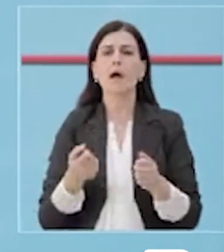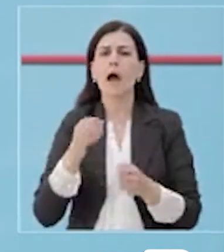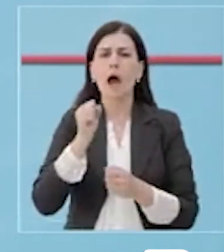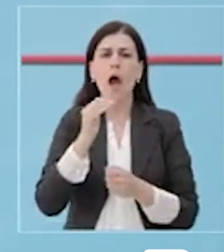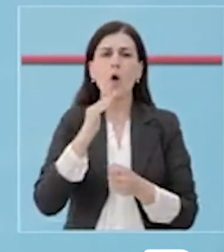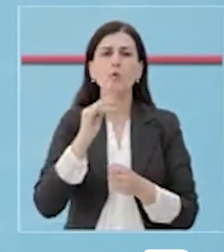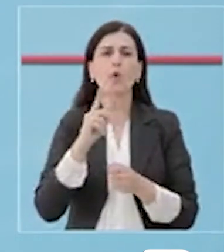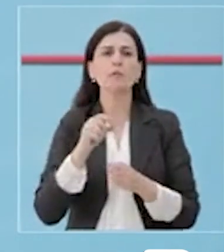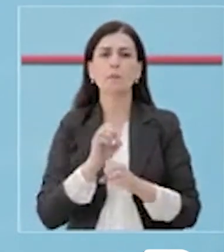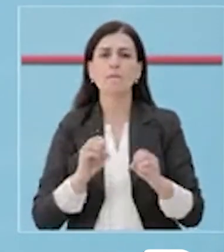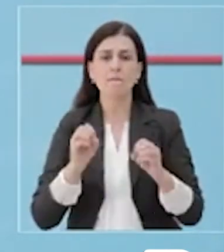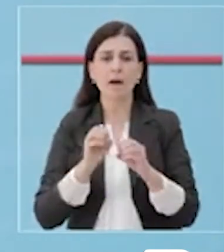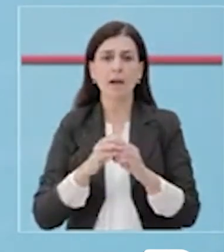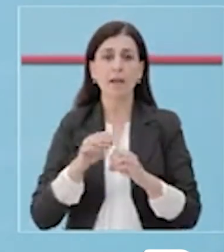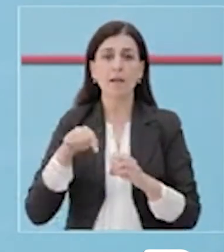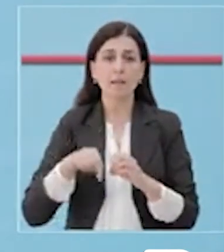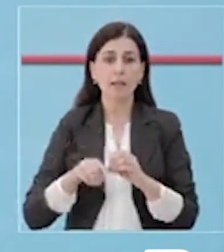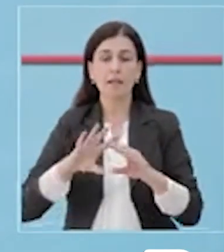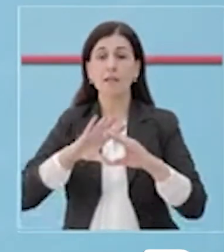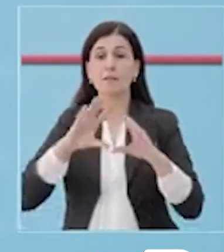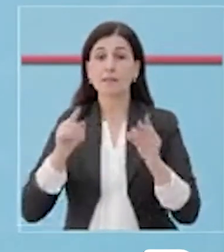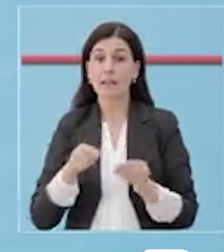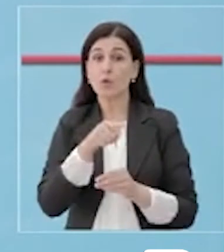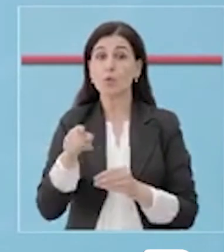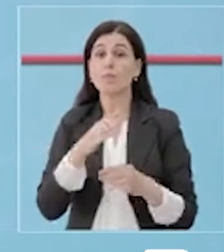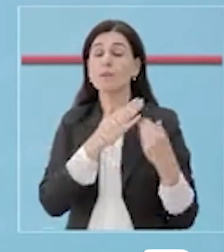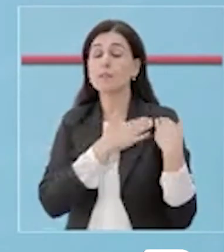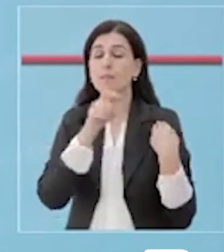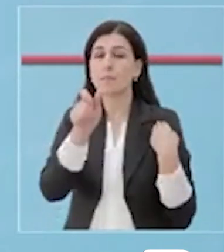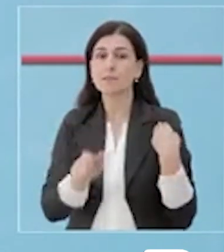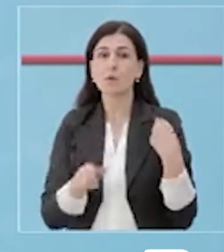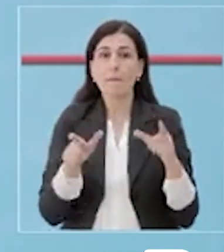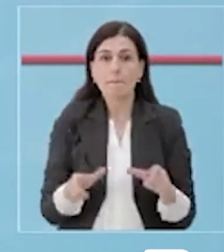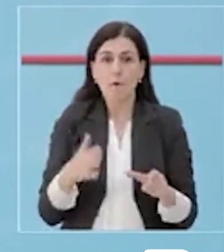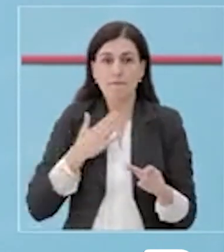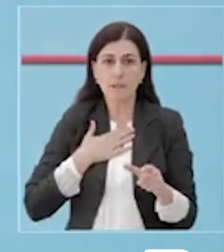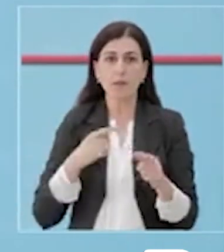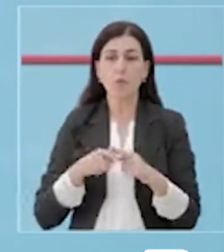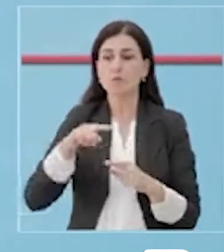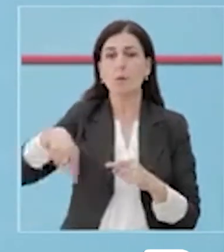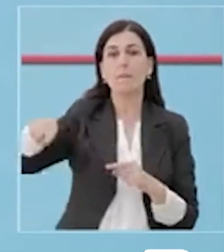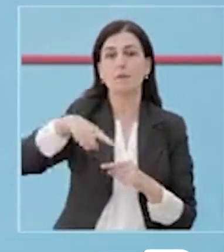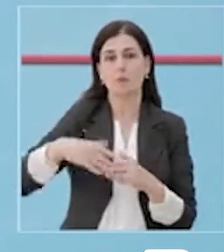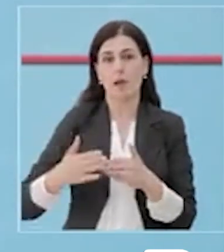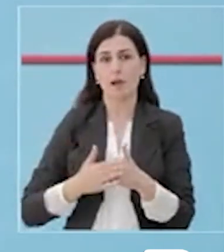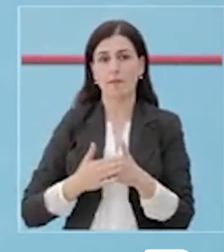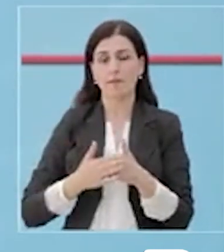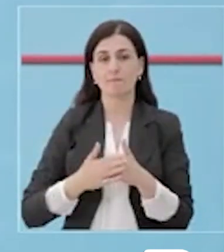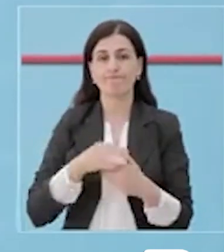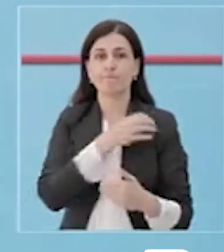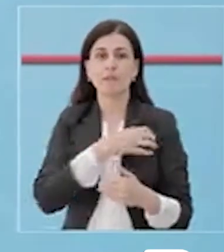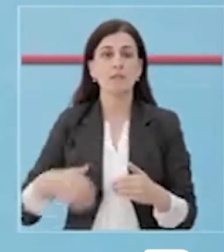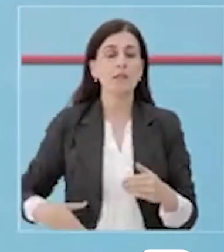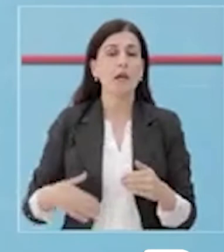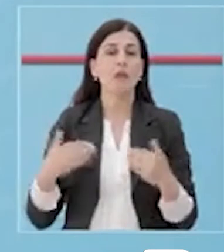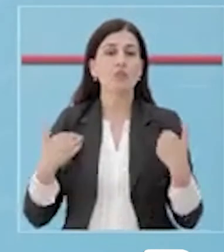të lëvizjes, ekspozimi ndaj infeksionit rritet shumë dhe pesha ndaj çdo individi për të ruajtur veten dhe të tjerët gjithashtu. Ndaj